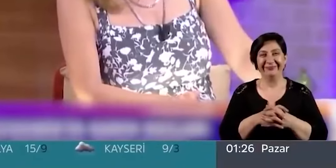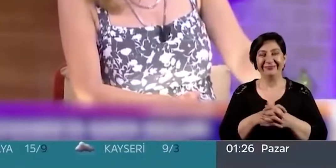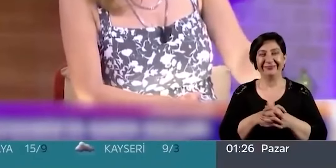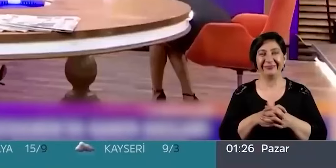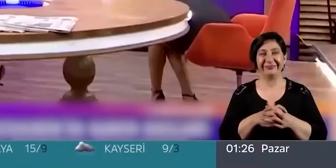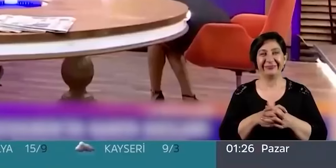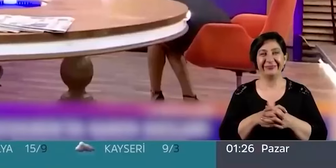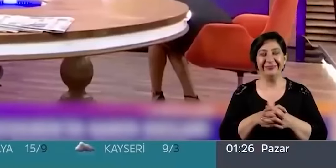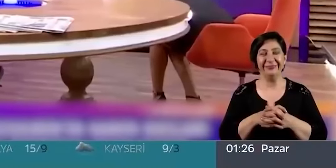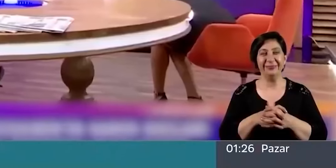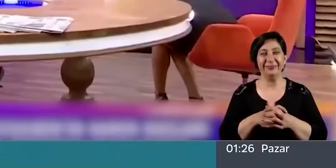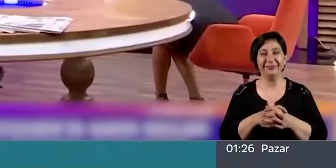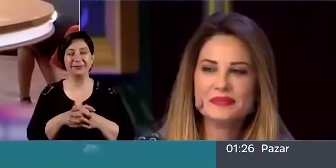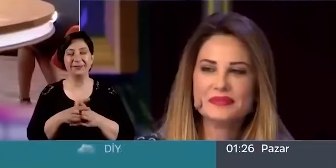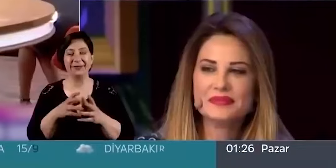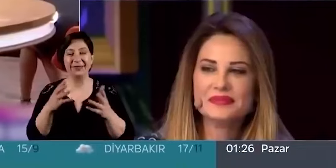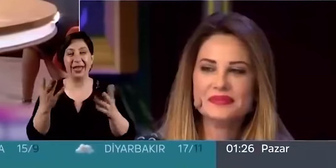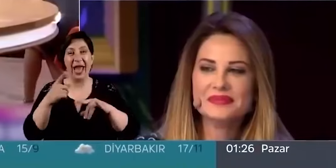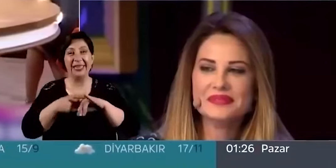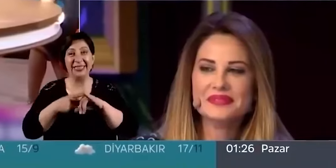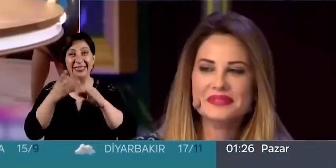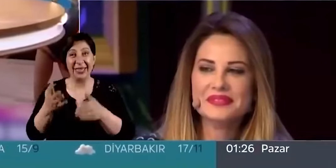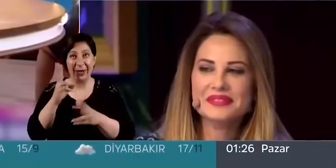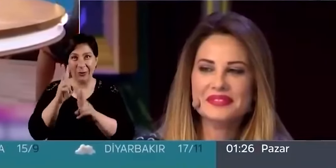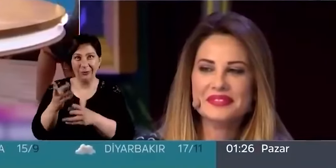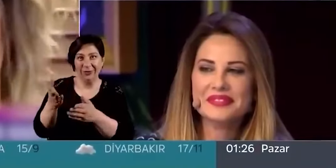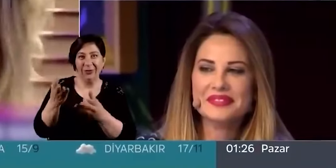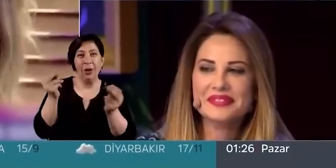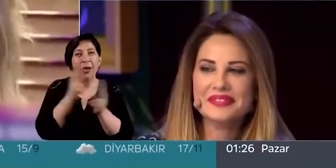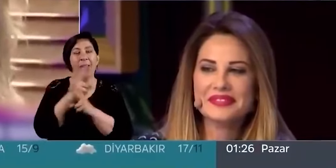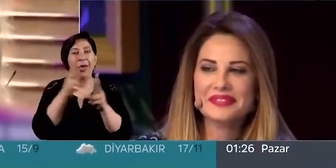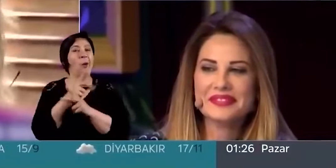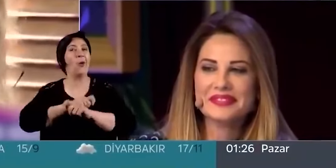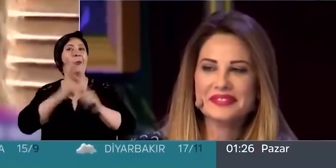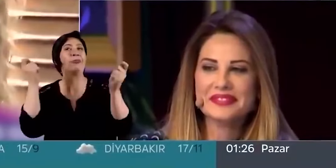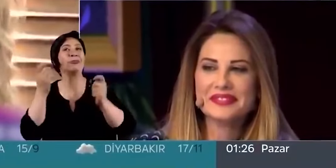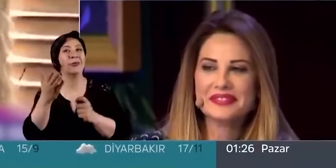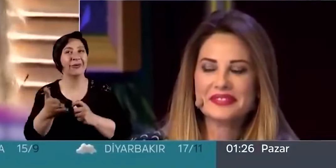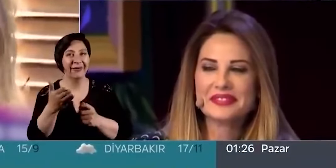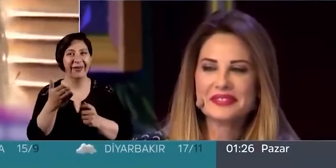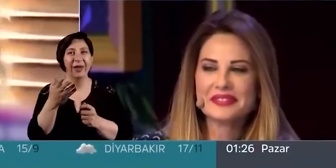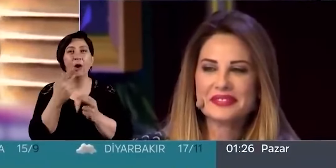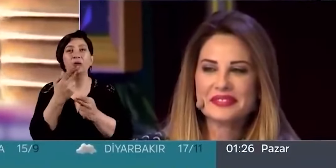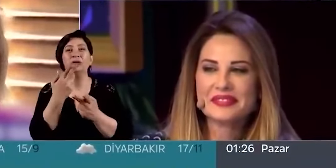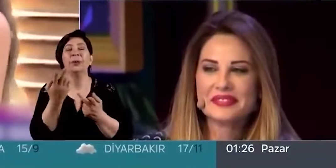Evet orada. Ay, ne Hatice kaldın ne Hatice gördüğün yüzüm koptu gitti. Hatice'yi daha önce Mustafa ile